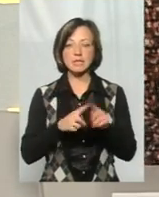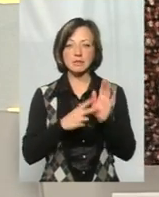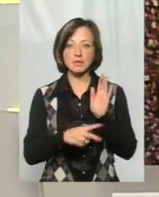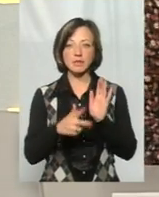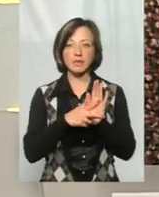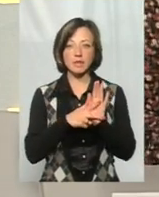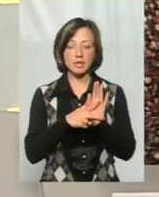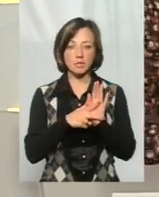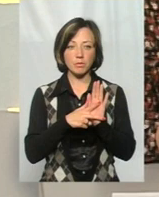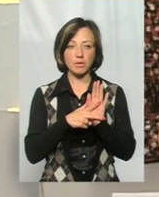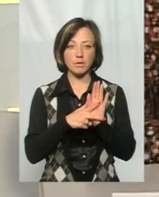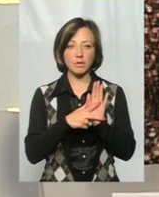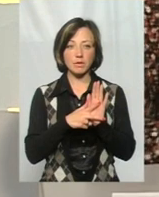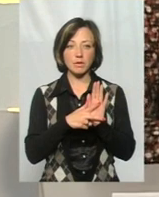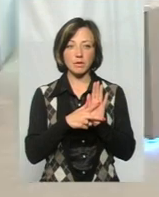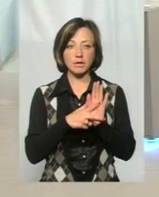78